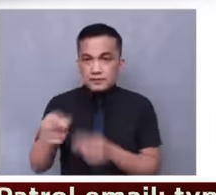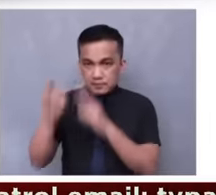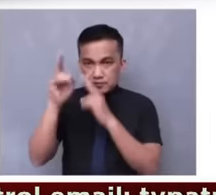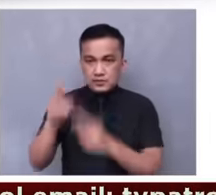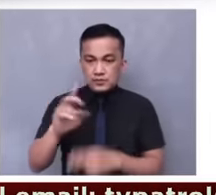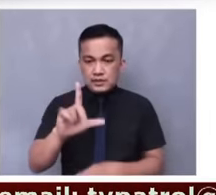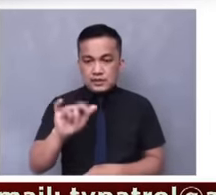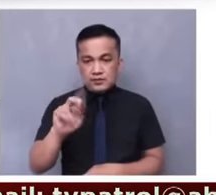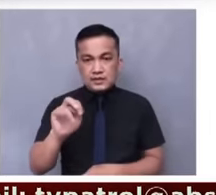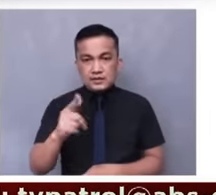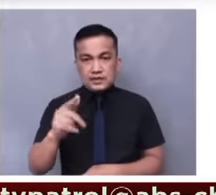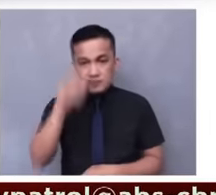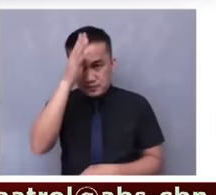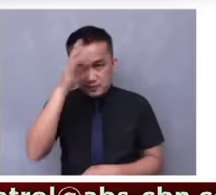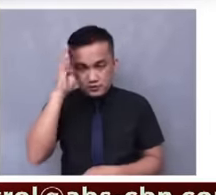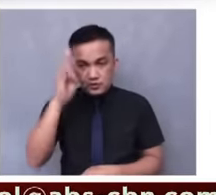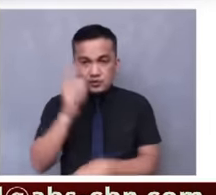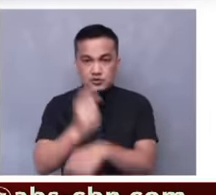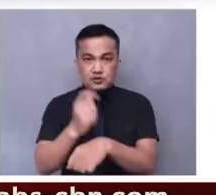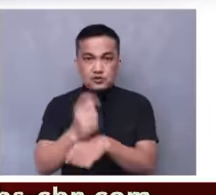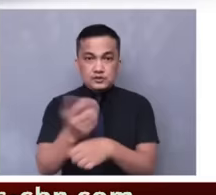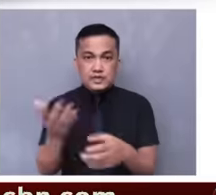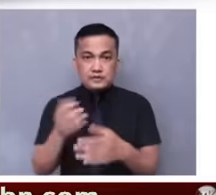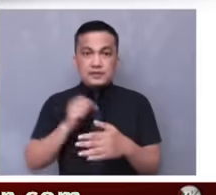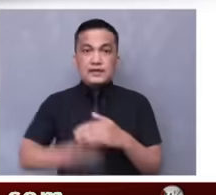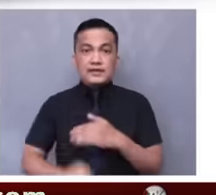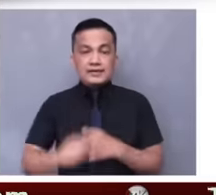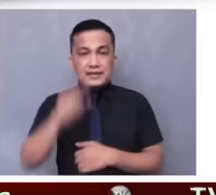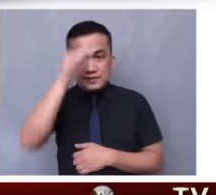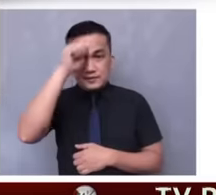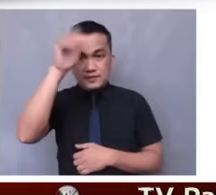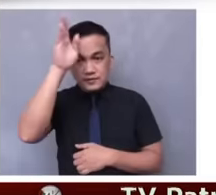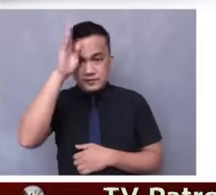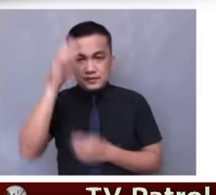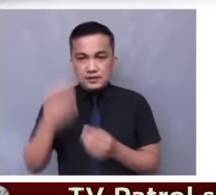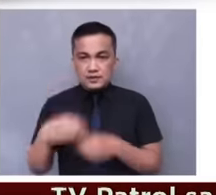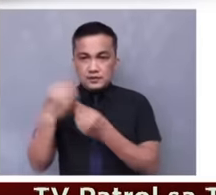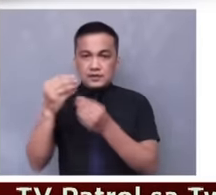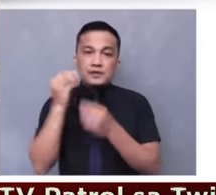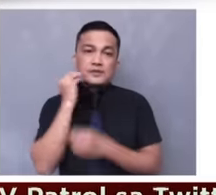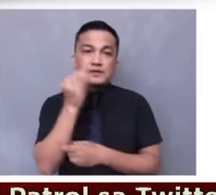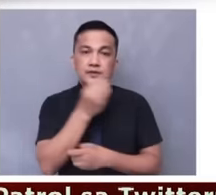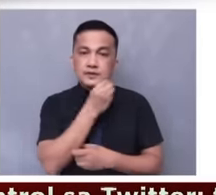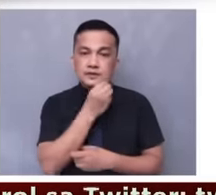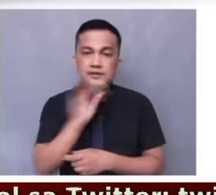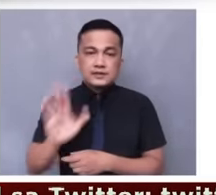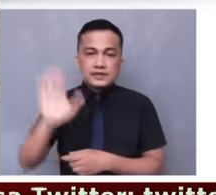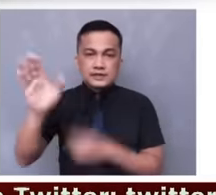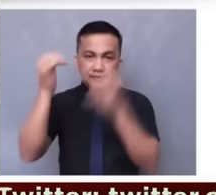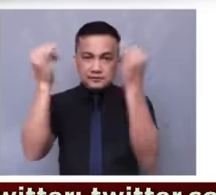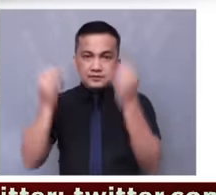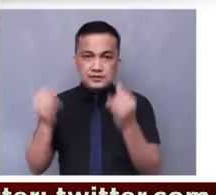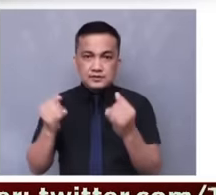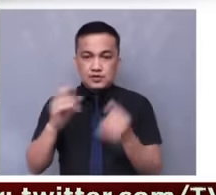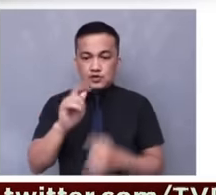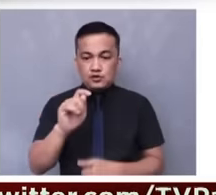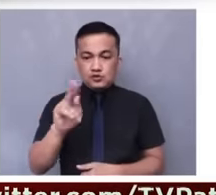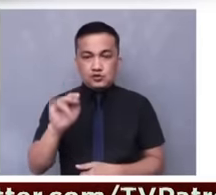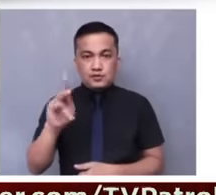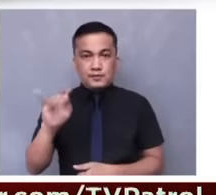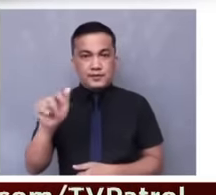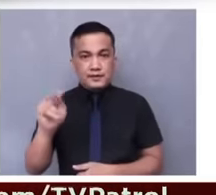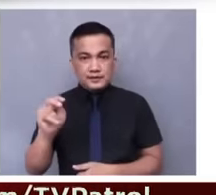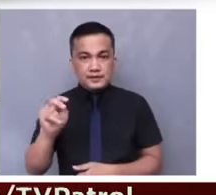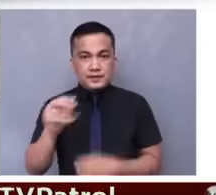Bonifacio. Sa Tondo, kung saan pinanganak si Bonifacio, nag-alay din ng bulaklak sa kanyang monumento sa Tutuban. Sa monumento sa